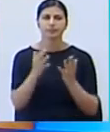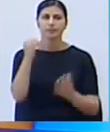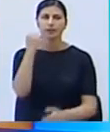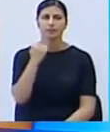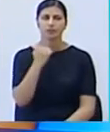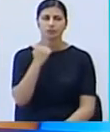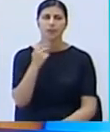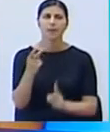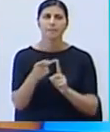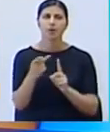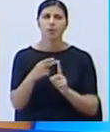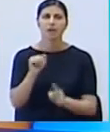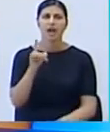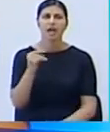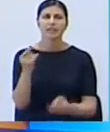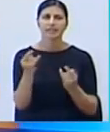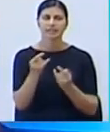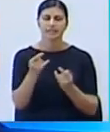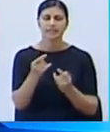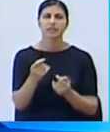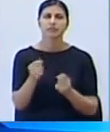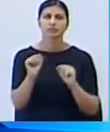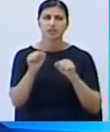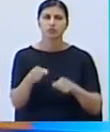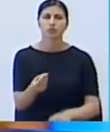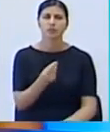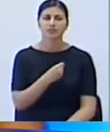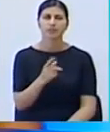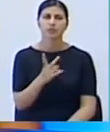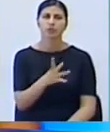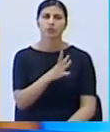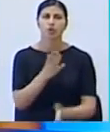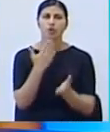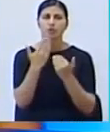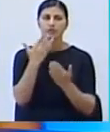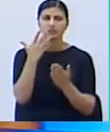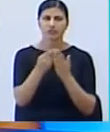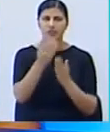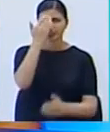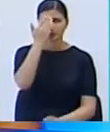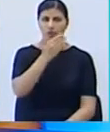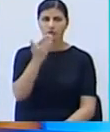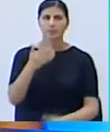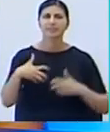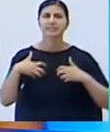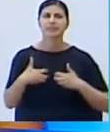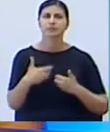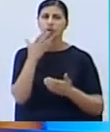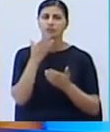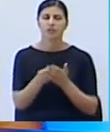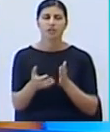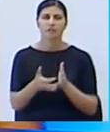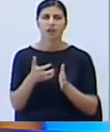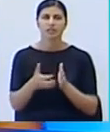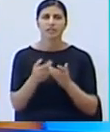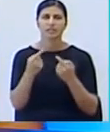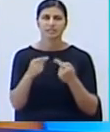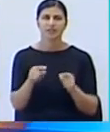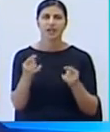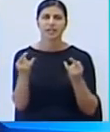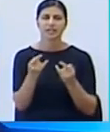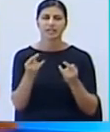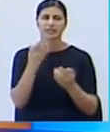დიდი მადლობა მეორე არც რომელიც გვაძლევს იმის საშუალებას რომ კონდეს კონტაქტი ჩვენ საზოგადოებასთან სამწუხაროდ ჩვენ მოკლებული ვართ სხვა